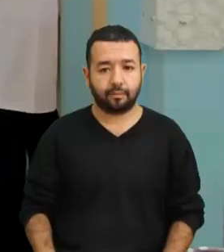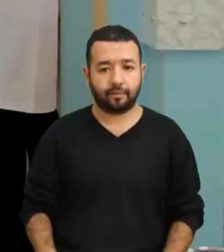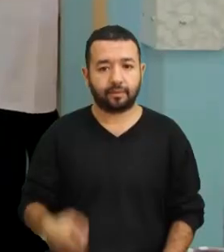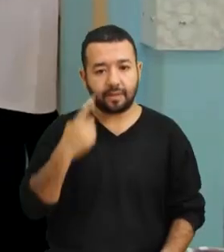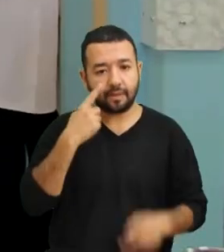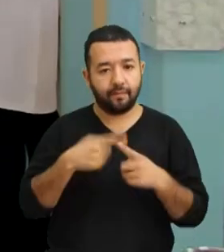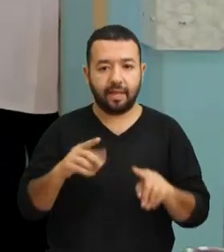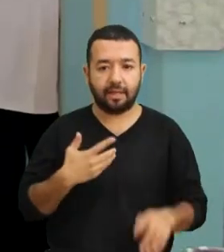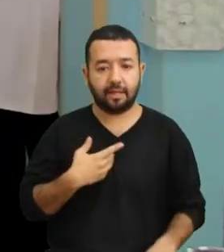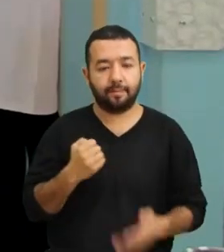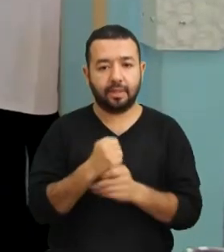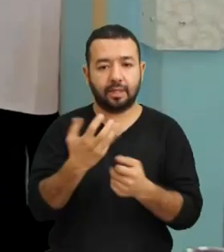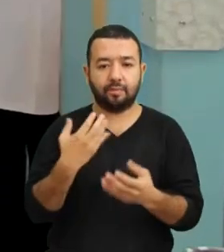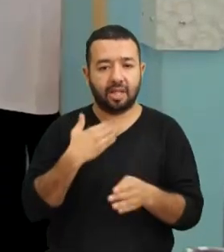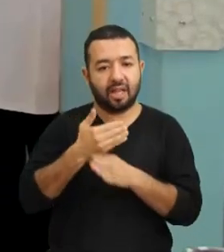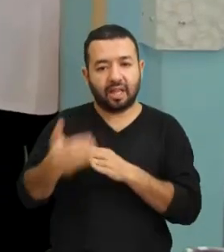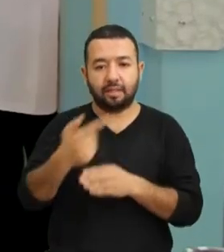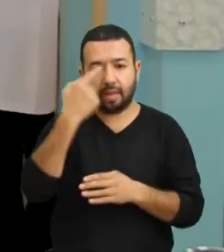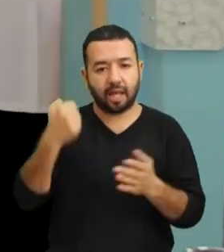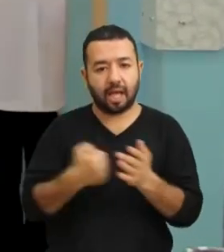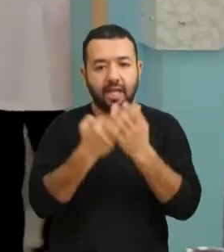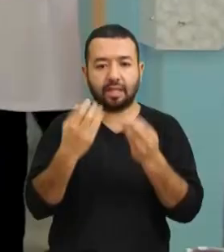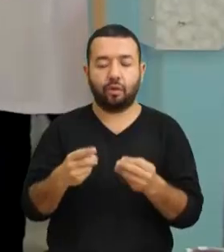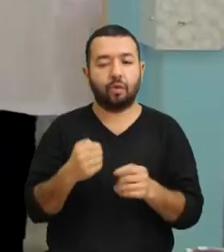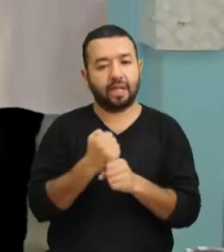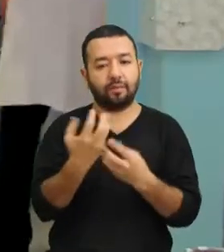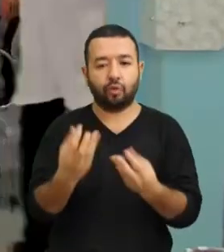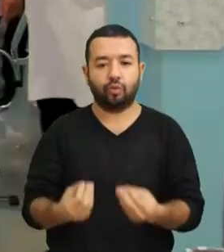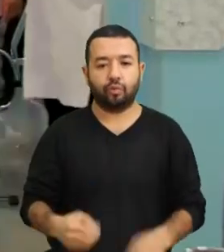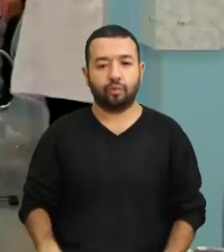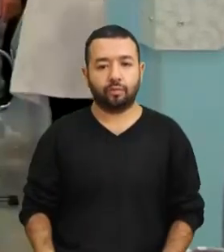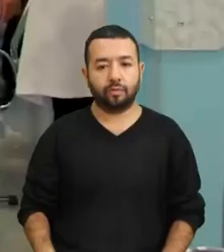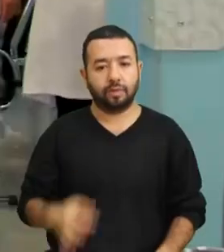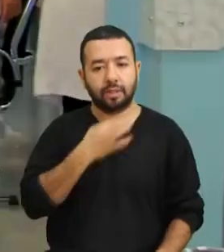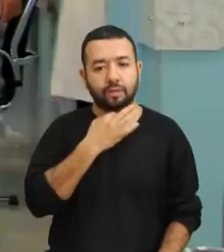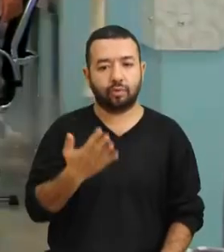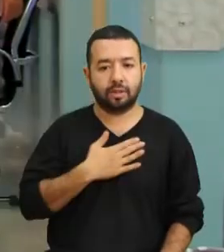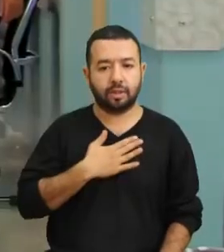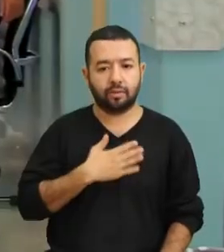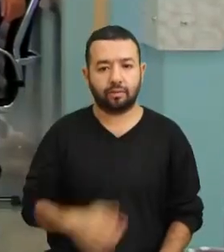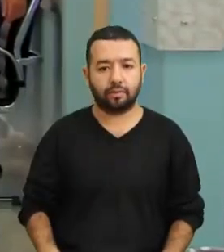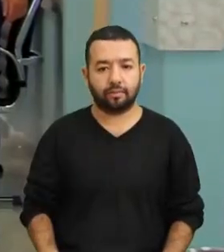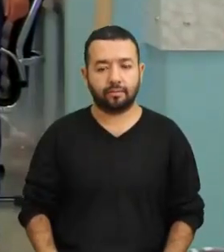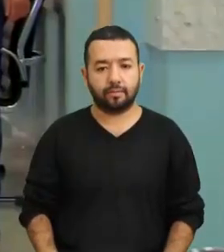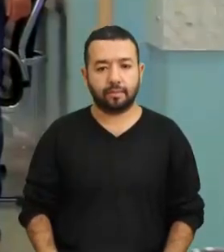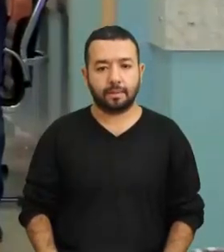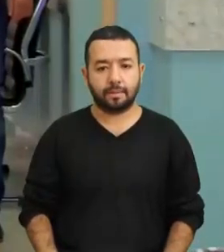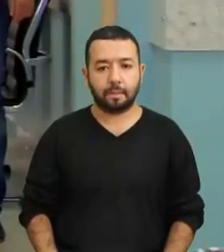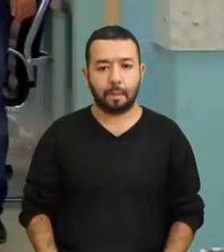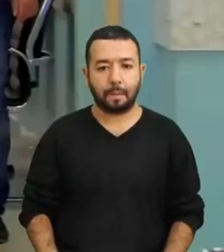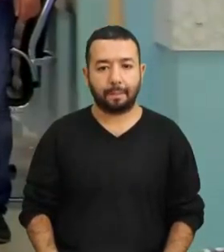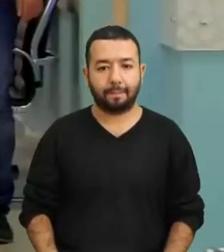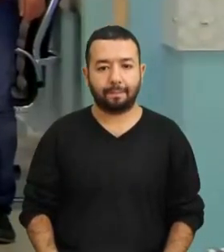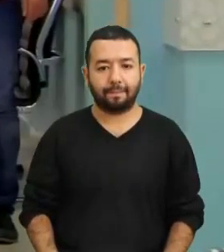Fark ettiğinde de geçmiş olacaktı. Tekrar geçmiş olsun. Teşekkürler. Sağ olun doktor bey. Sarp dondu kaldı. Nurhan